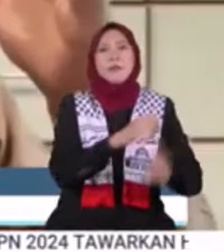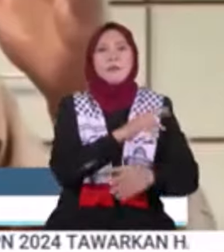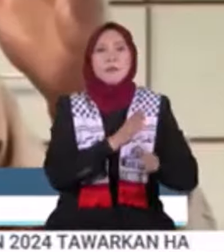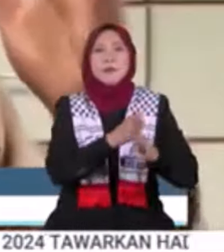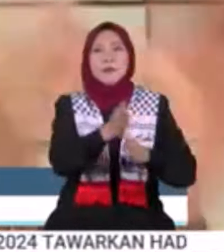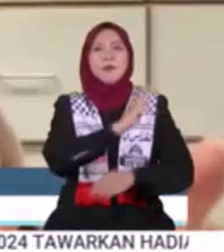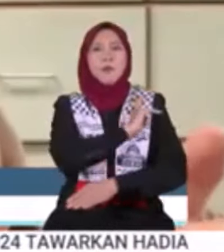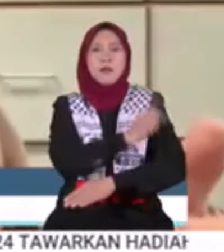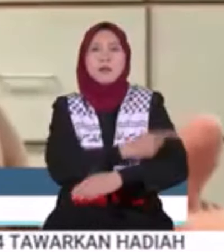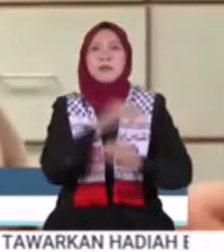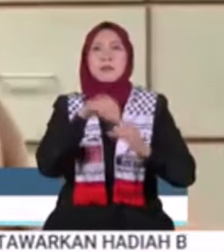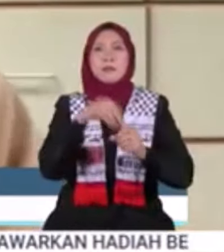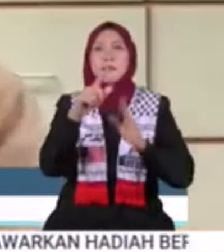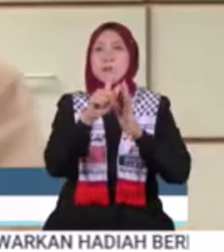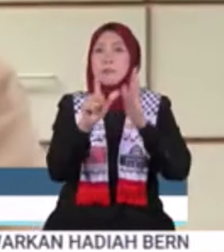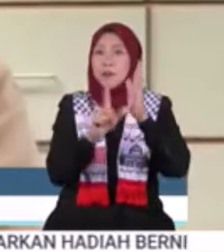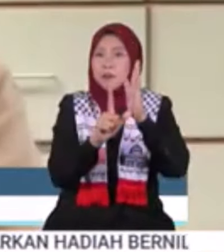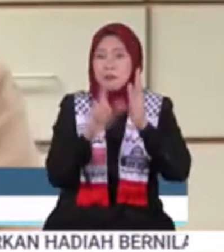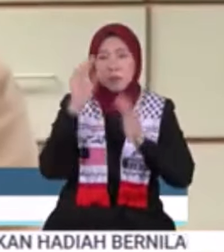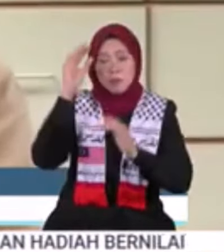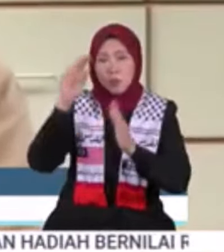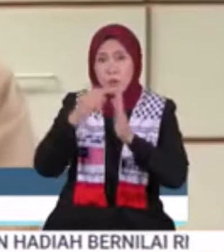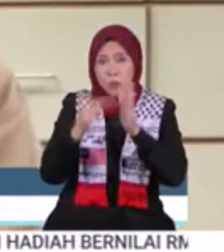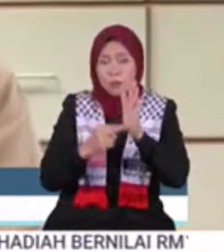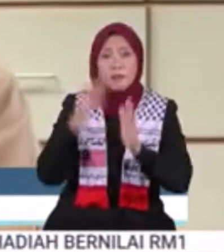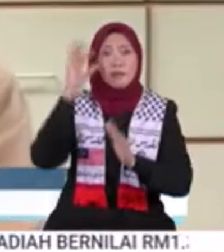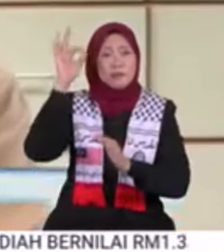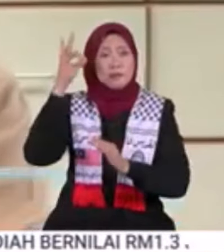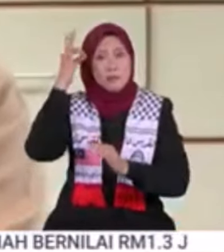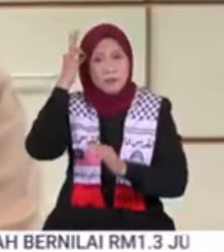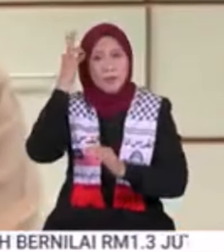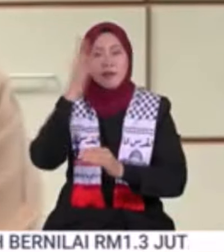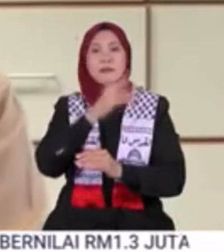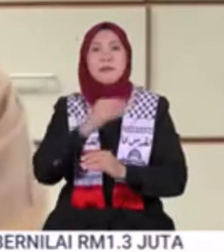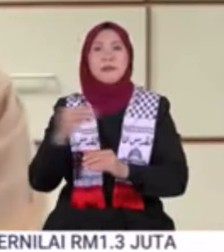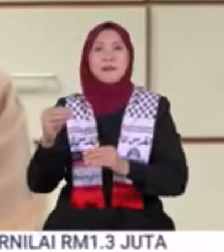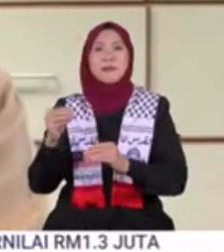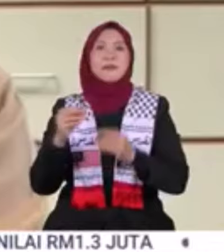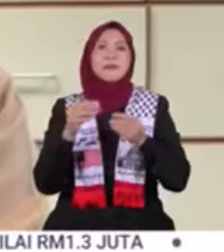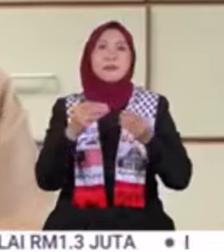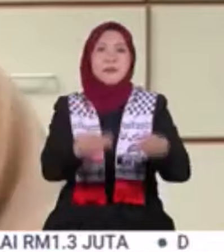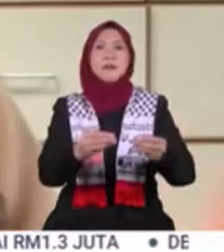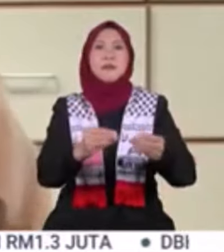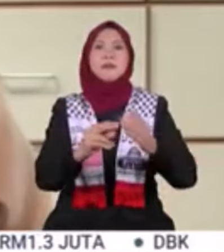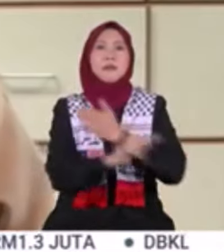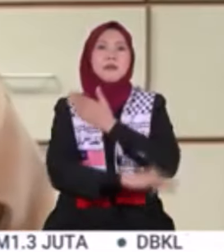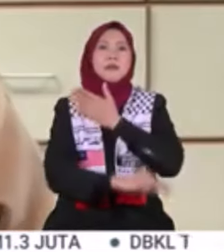yang ada di dalam perlembagaan persekutuan dan juga bidang kuasa yang diberikan kepada negeri.